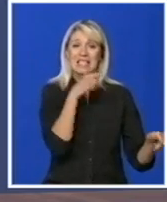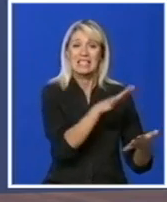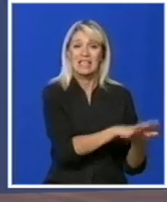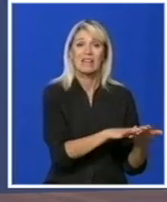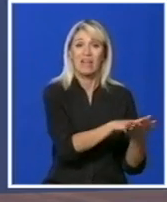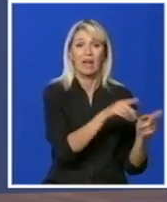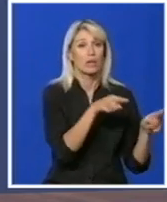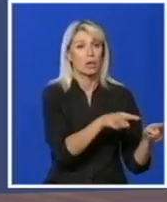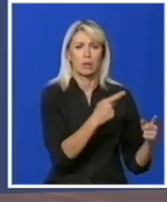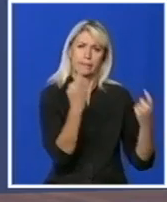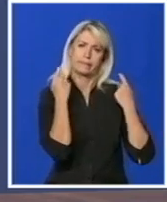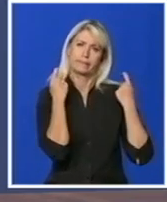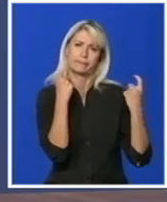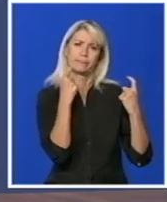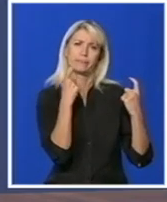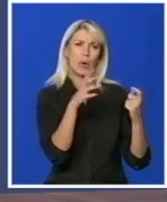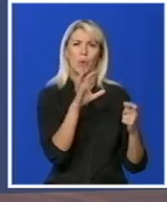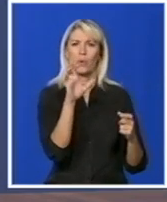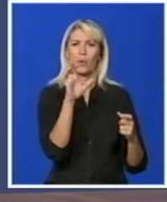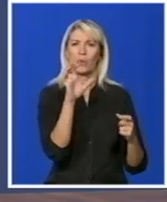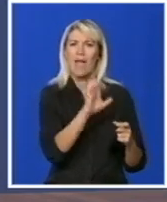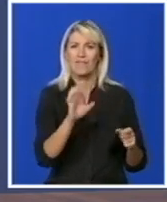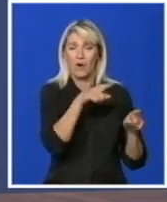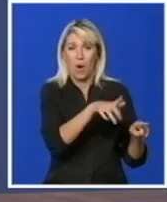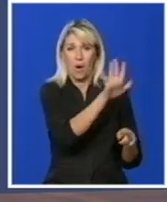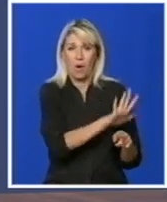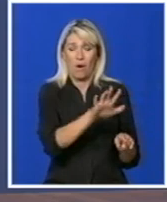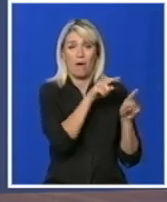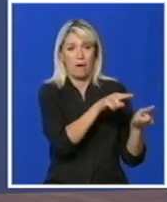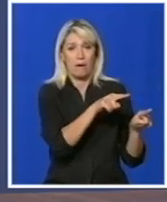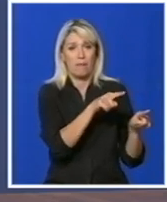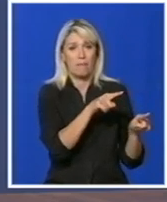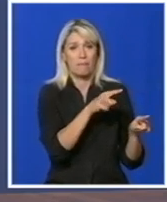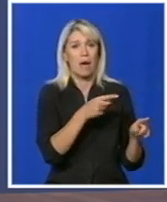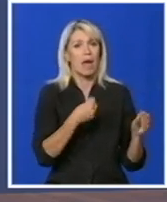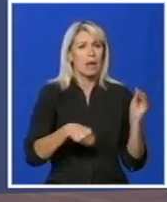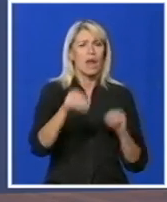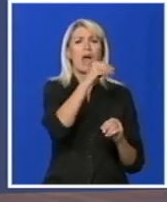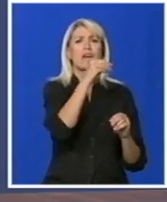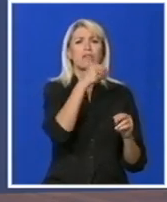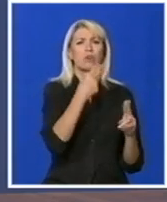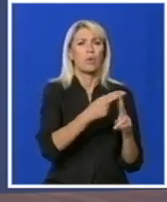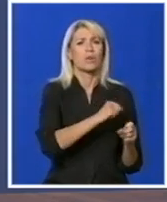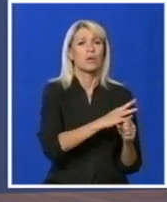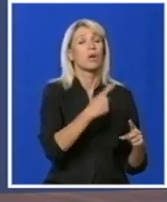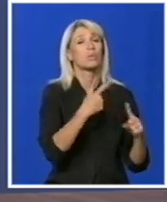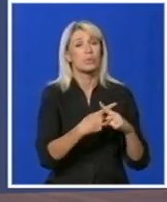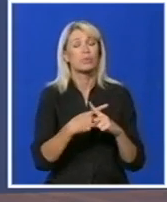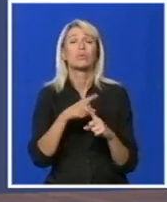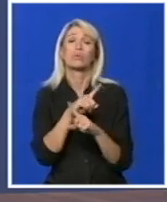delu Evrope ima najveći broj novo pozitivnih, najveći broj, nažalost, i preminulih. I za njih tražimo